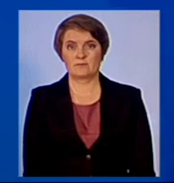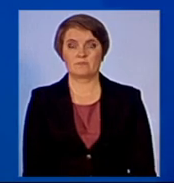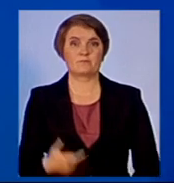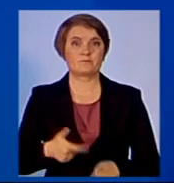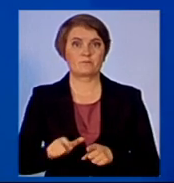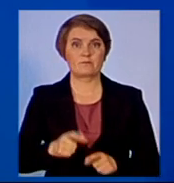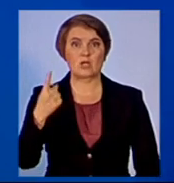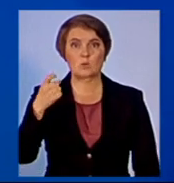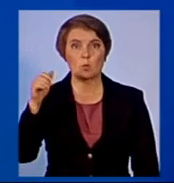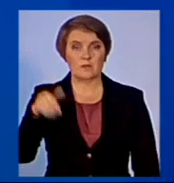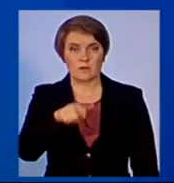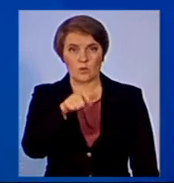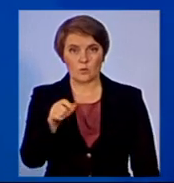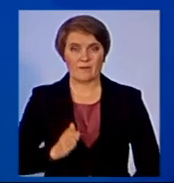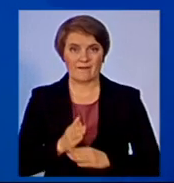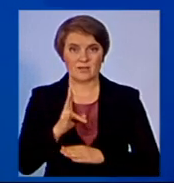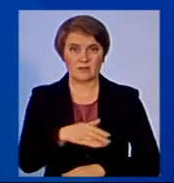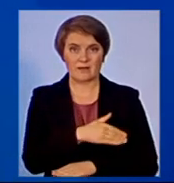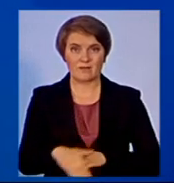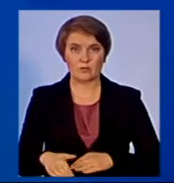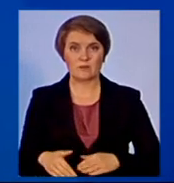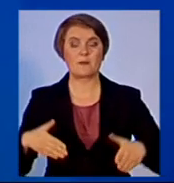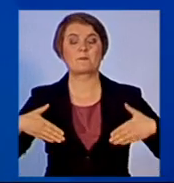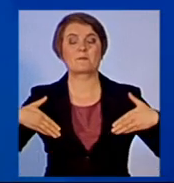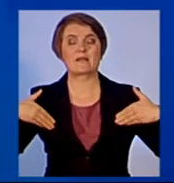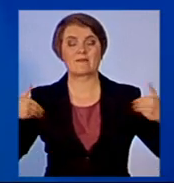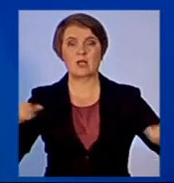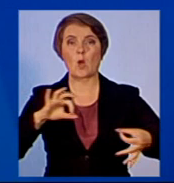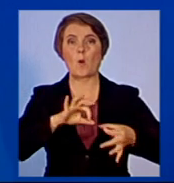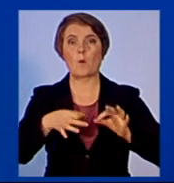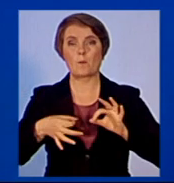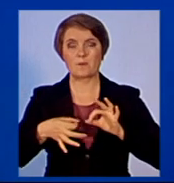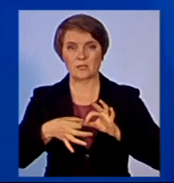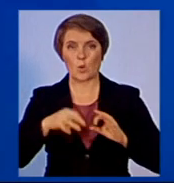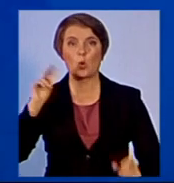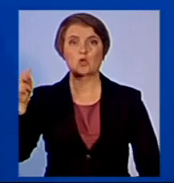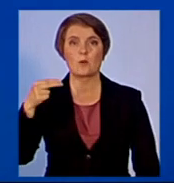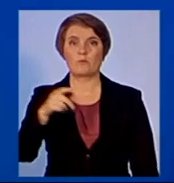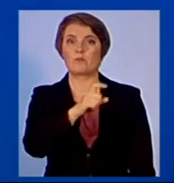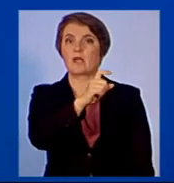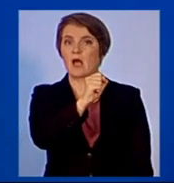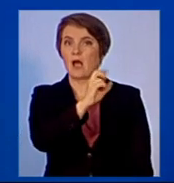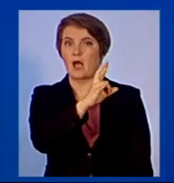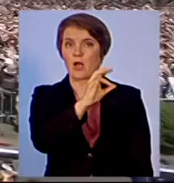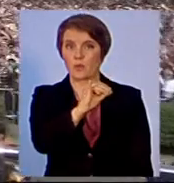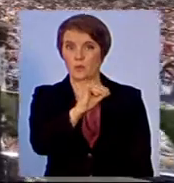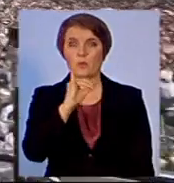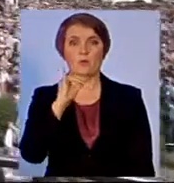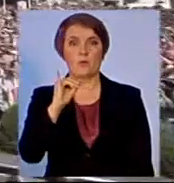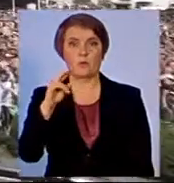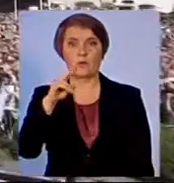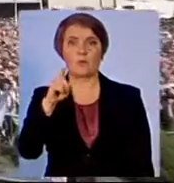Понад 100 тисяч людей вийшли на вулиці привітати олімпійського чемпіона Ханю Юдзуру. Фігурист приїхав у рідне місто